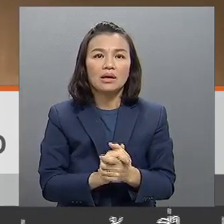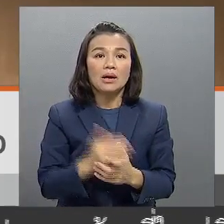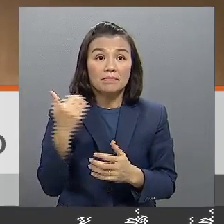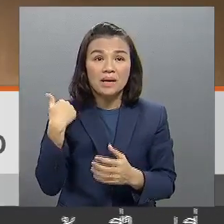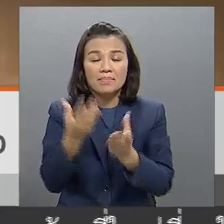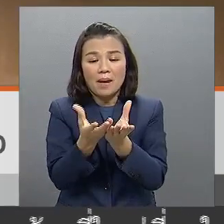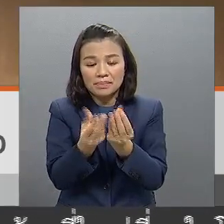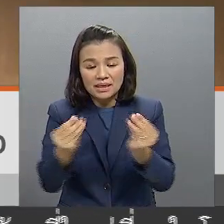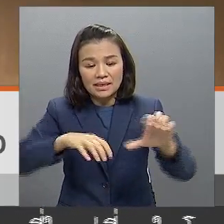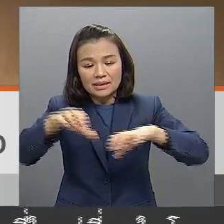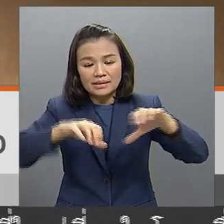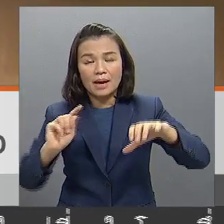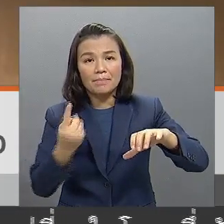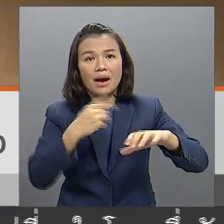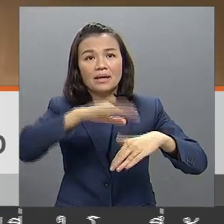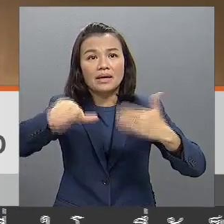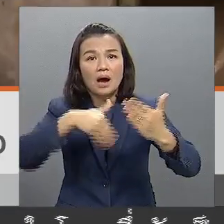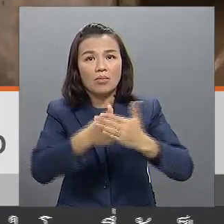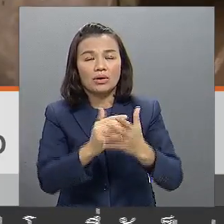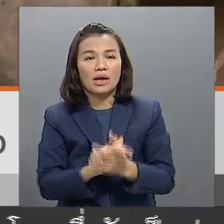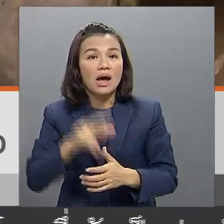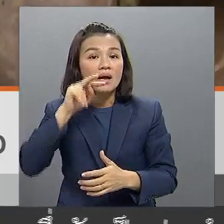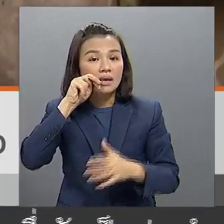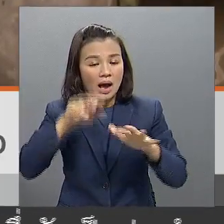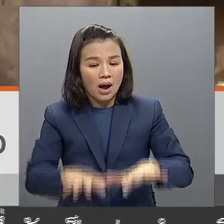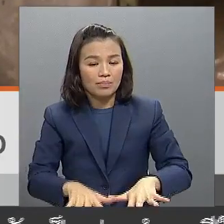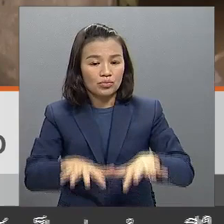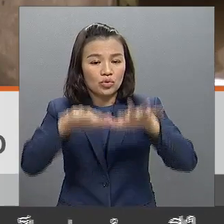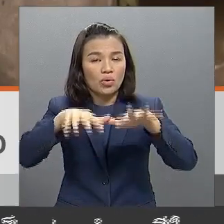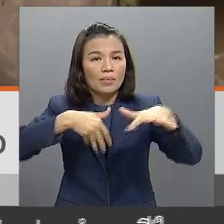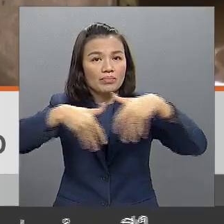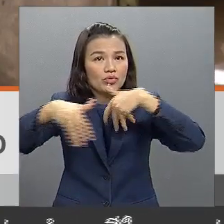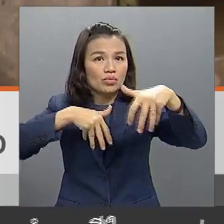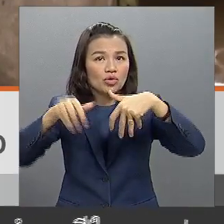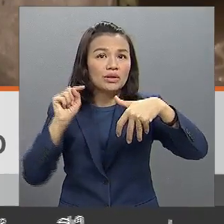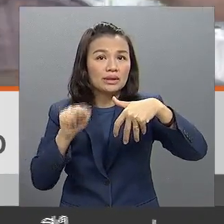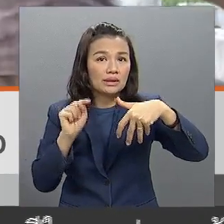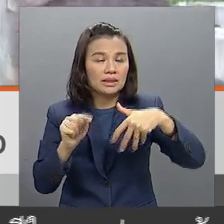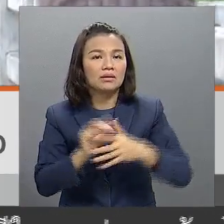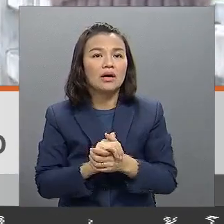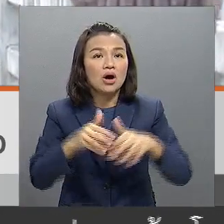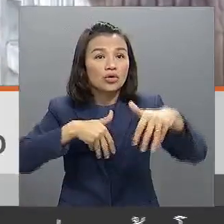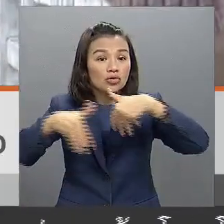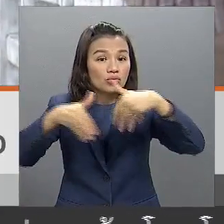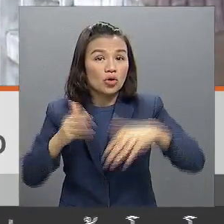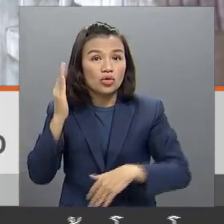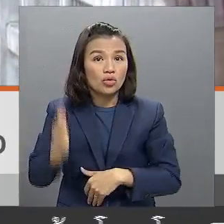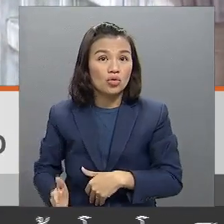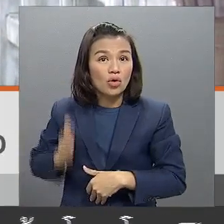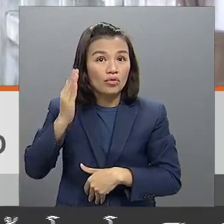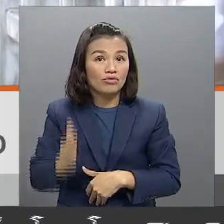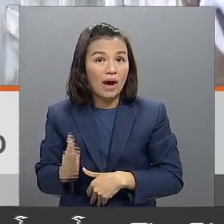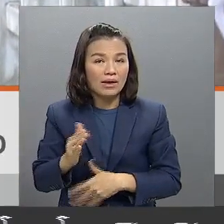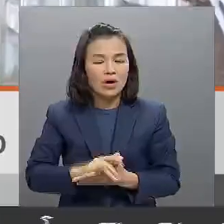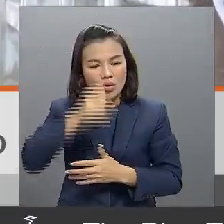ดขณะที่สภาพน้ำที่ท่วมสูงในชุมชนวัดดอนกระถินอำเภอพุนพินซึ่งเป็นชุมชนทางรถไฟตลอด5วันที่ผ่านมาทำ